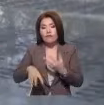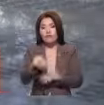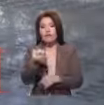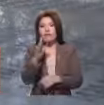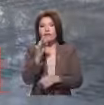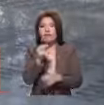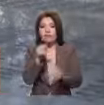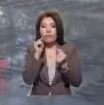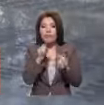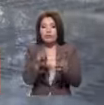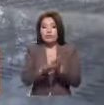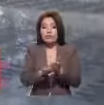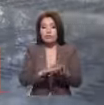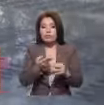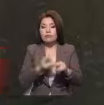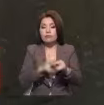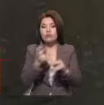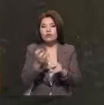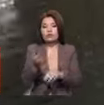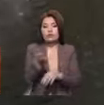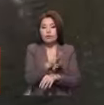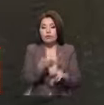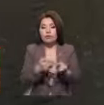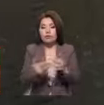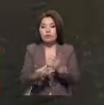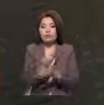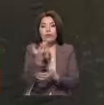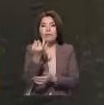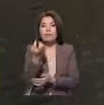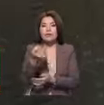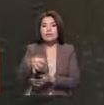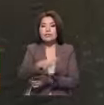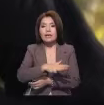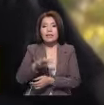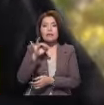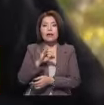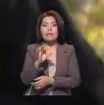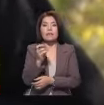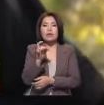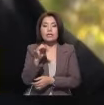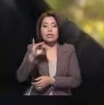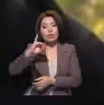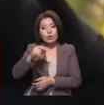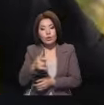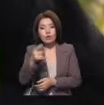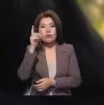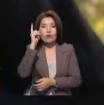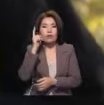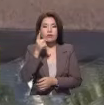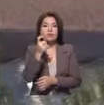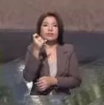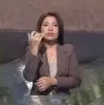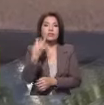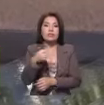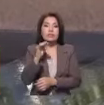қарсы тазалық жұмыстарын жүргізді. 200-ден астам жас бұл жолы Абай саябағында даңқ мемориалын тазылады. Мұнда оңтүстіктен соғысқа аттанған 140 мыңдай